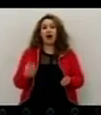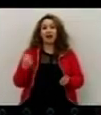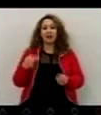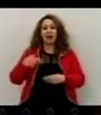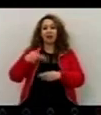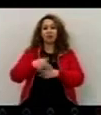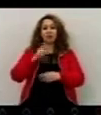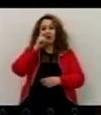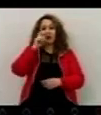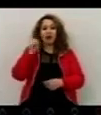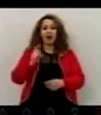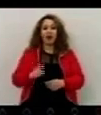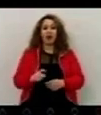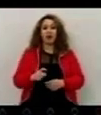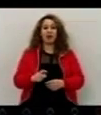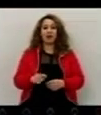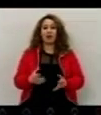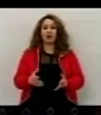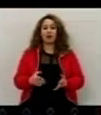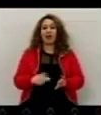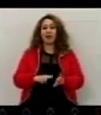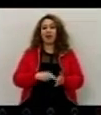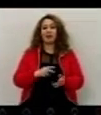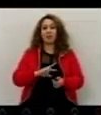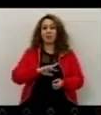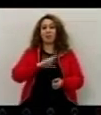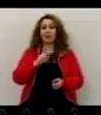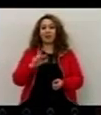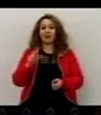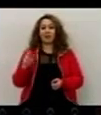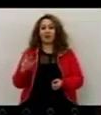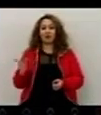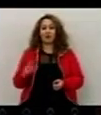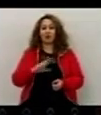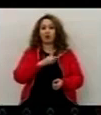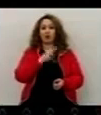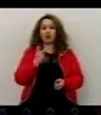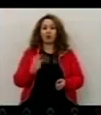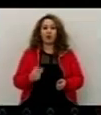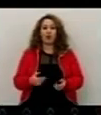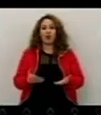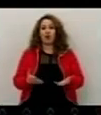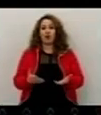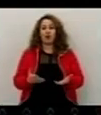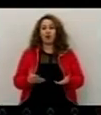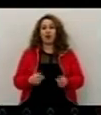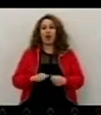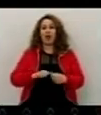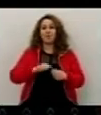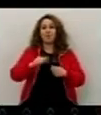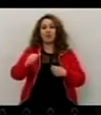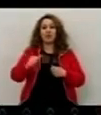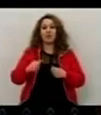المحروقات، وهذا من شأنه أن يحفز إرادة التوجه نحو مصادر بديلة ونظيفة ومستدامة.